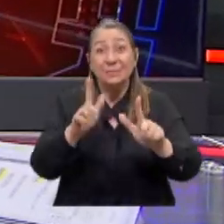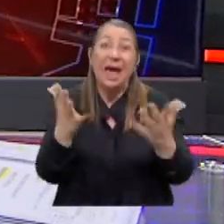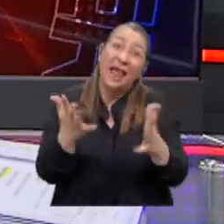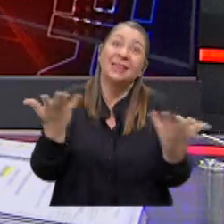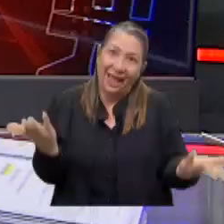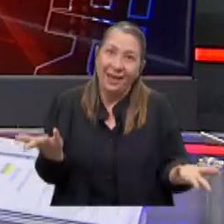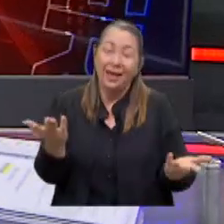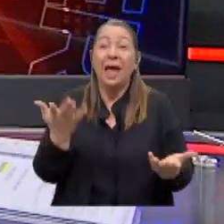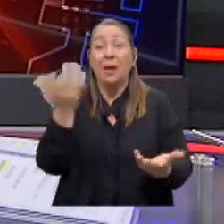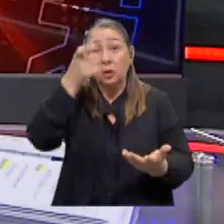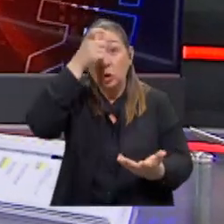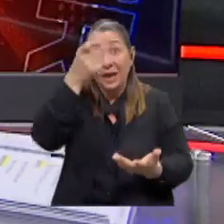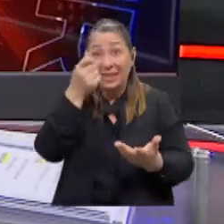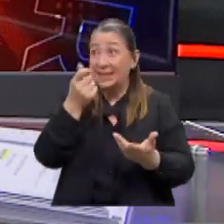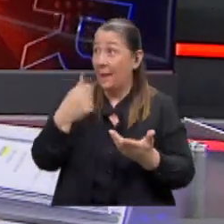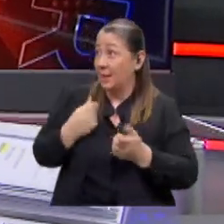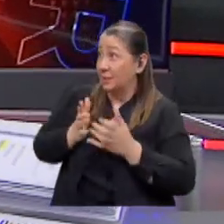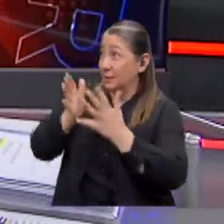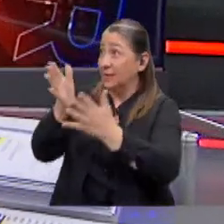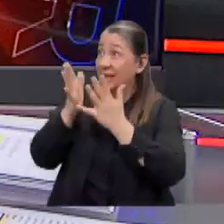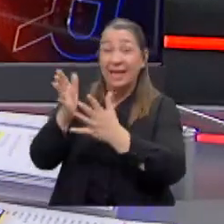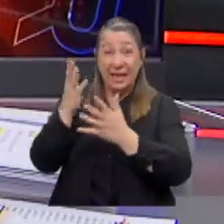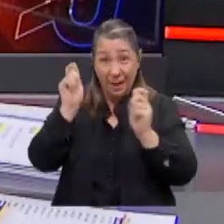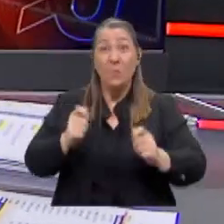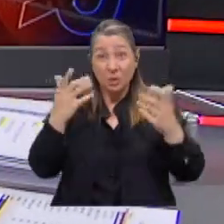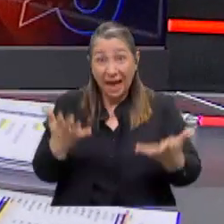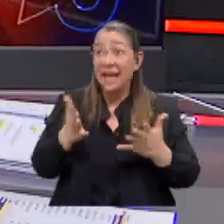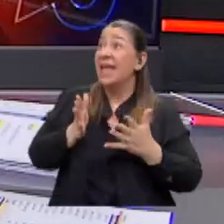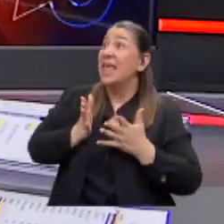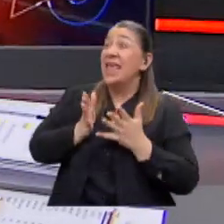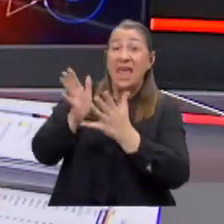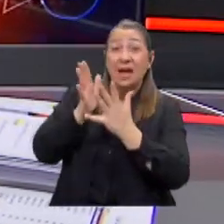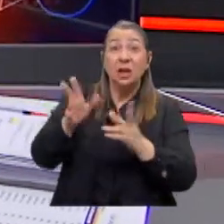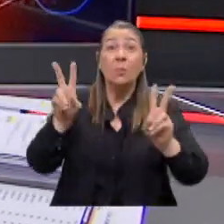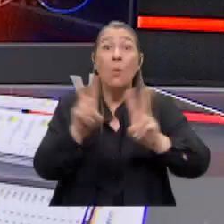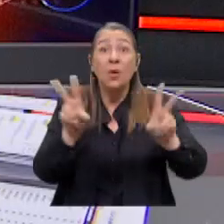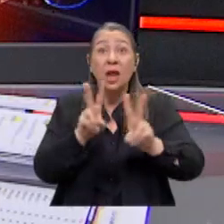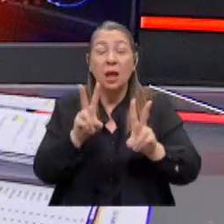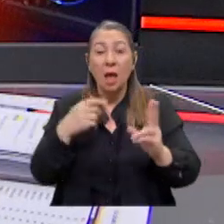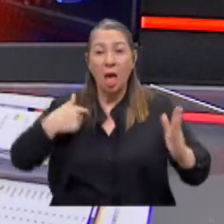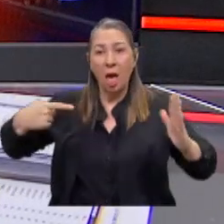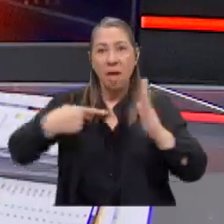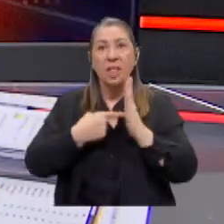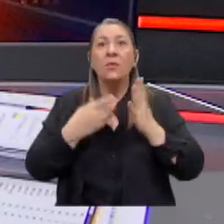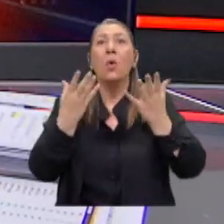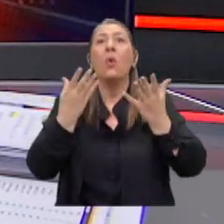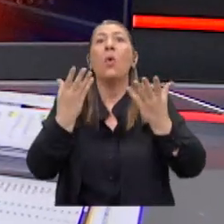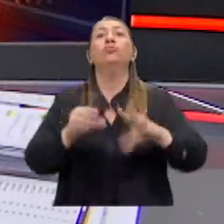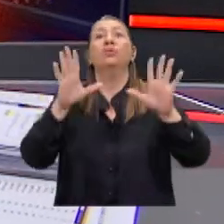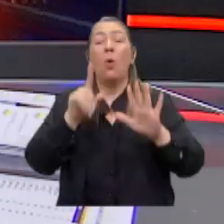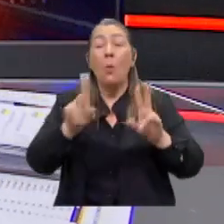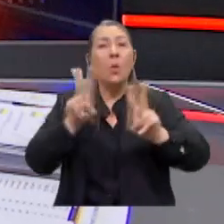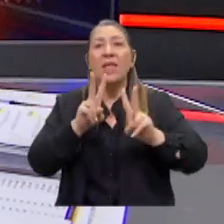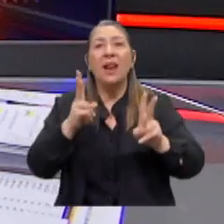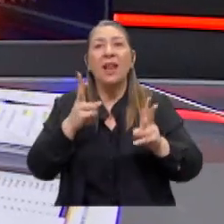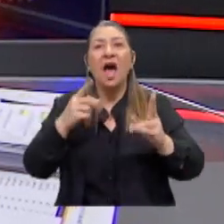Çünkü eğer Türk lirasıyla ihracat yapıyorsak ihracat modeliyle amaçladığımız şeye ulaşamayacağız demektir. Çünkü o modelin